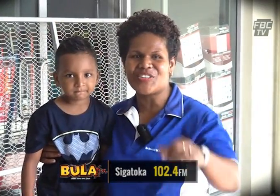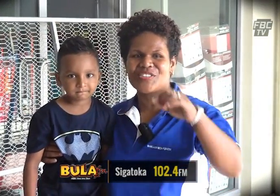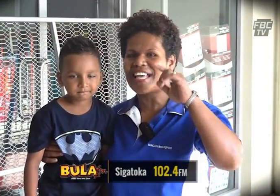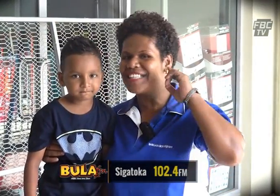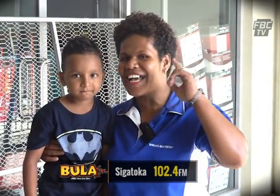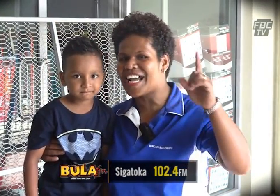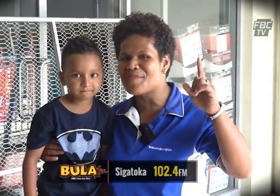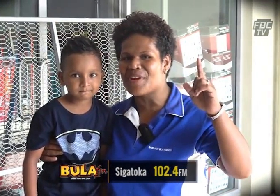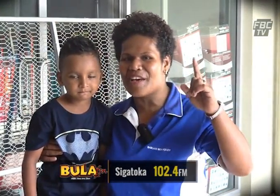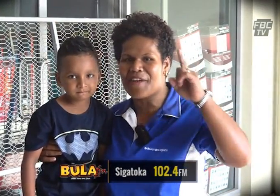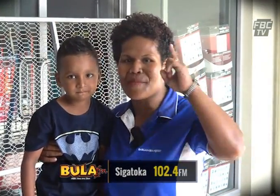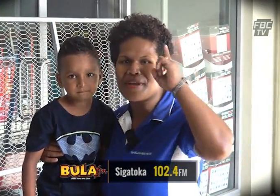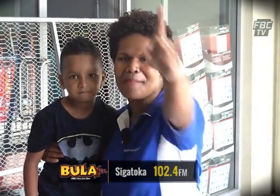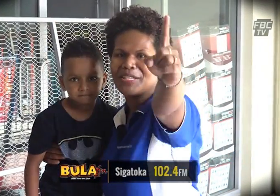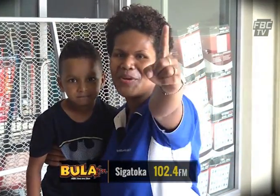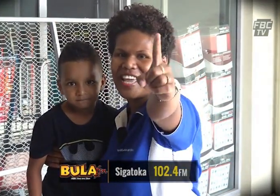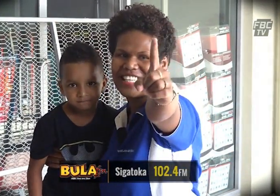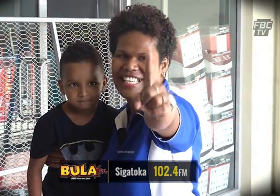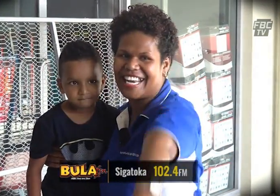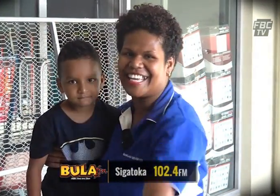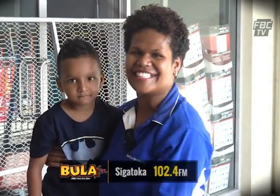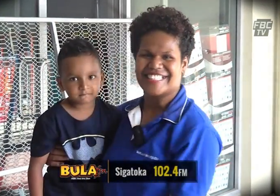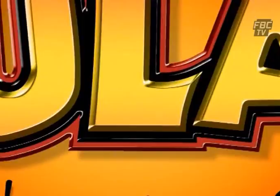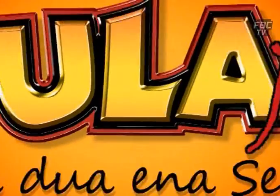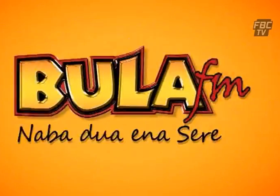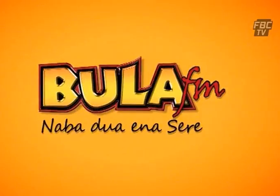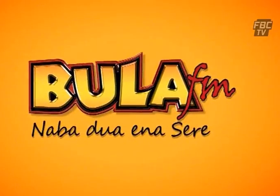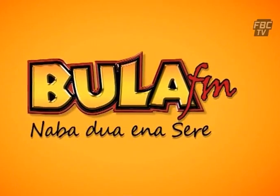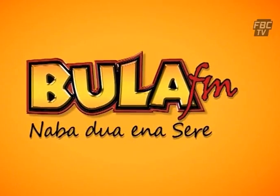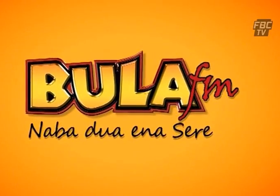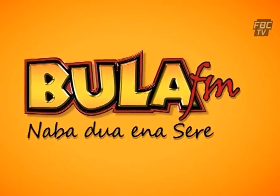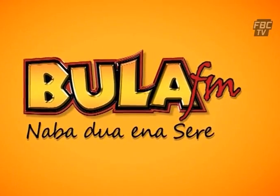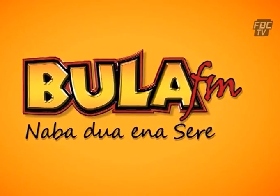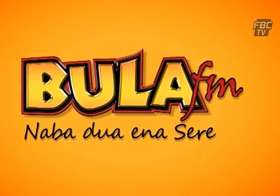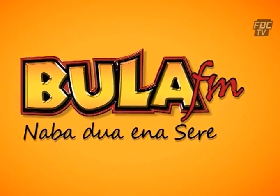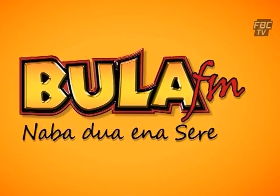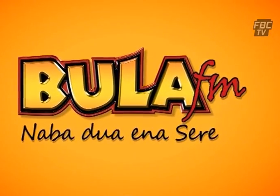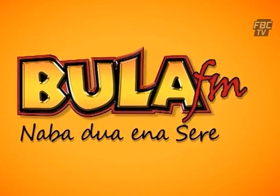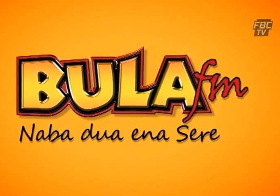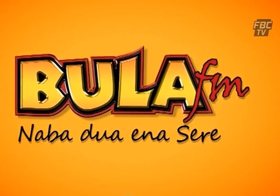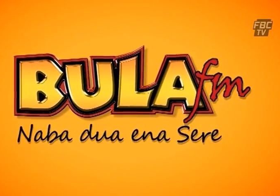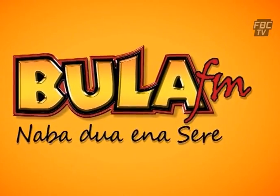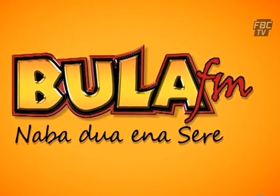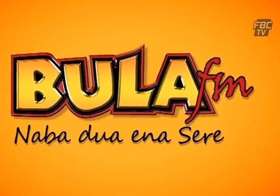singatoka, kita ndo talita ka ng Bula FM, nambando ay nasere. Bula FM, nambando ay nasere.